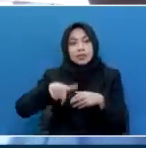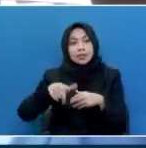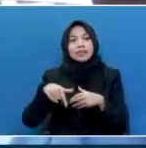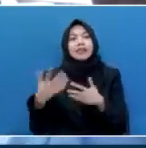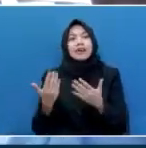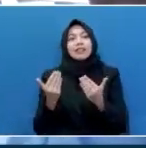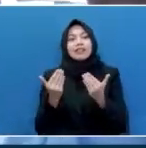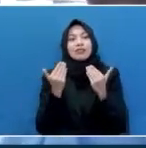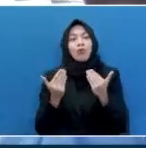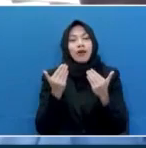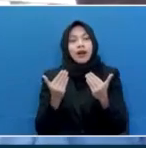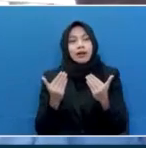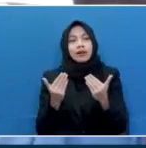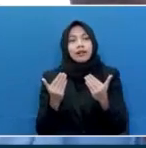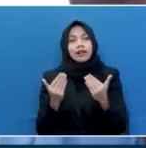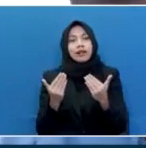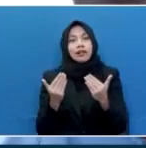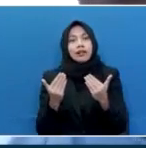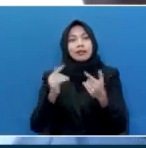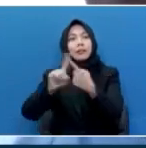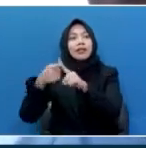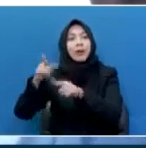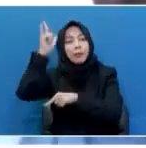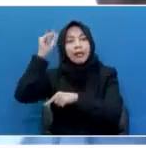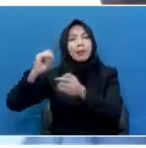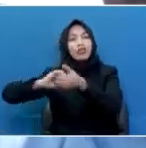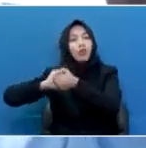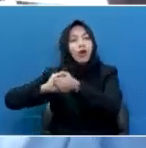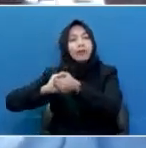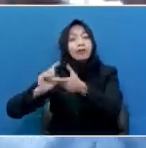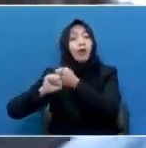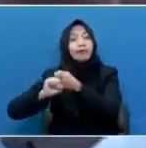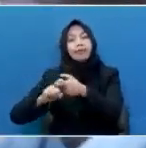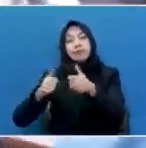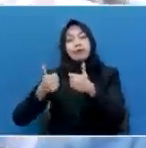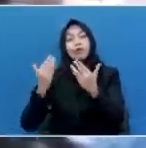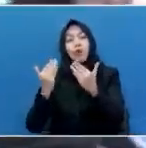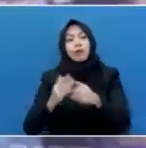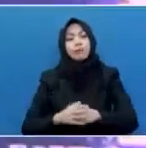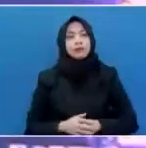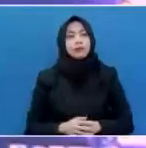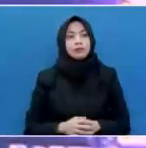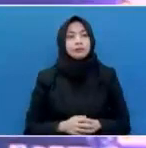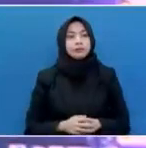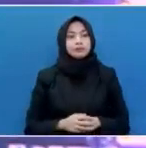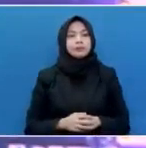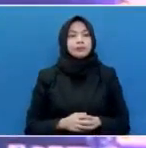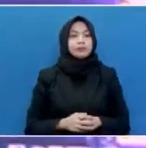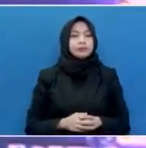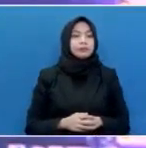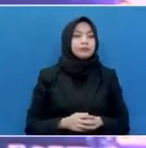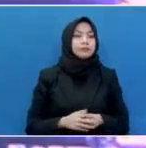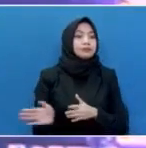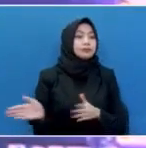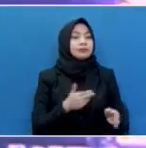semoga tem-an yang ada di sana bisa semakin solid ya terima kasih Presiden